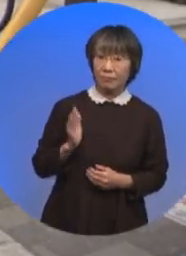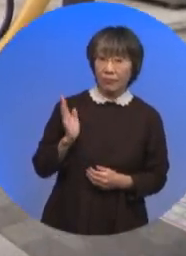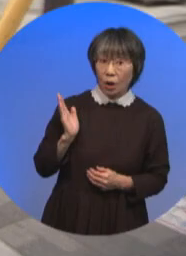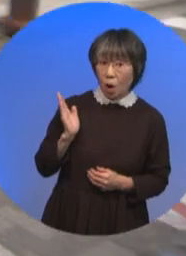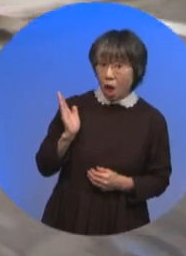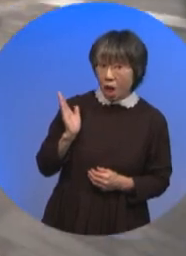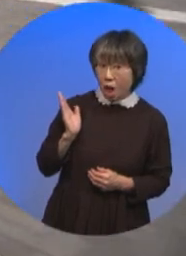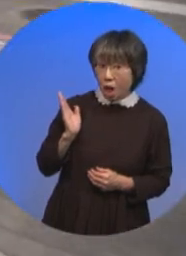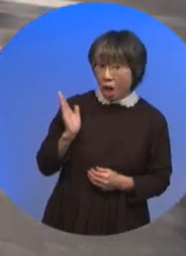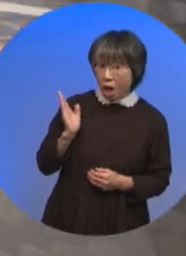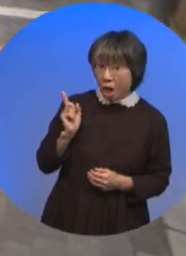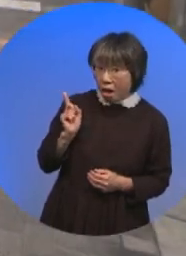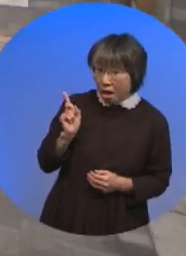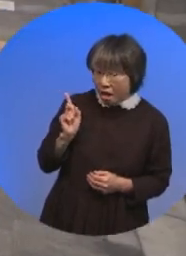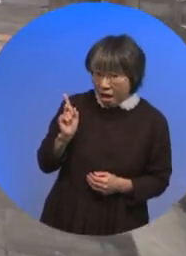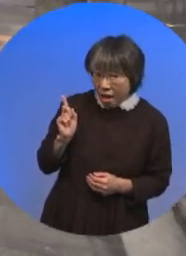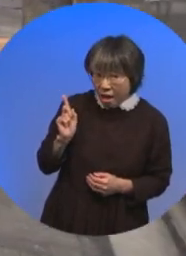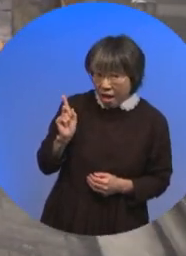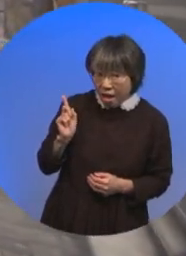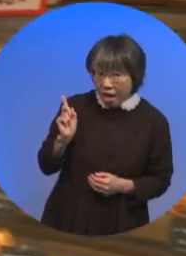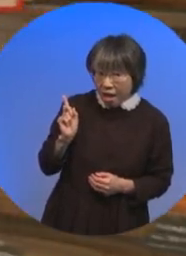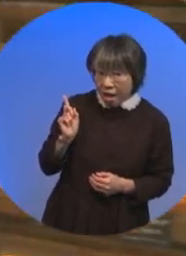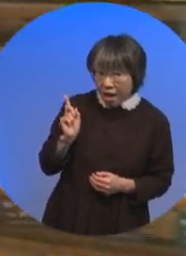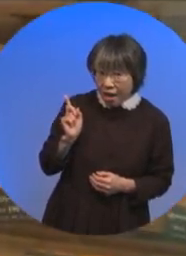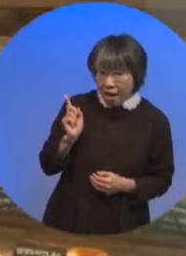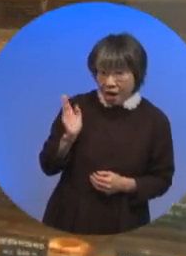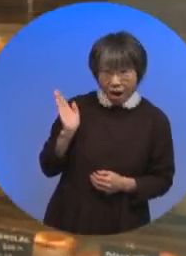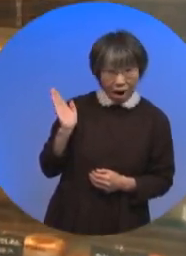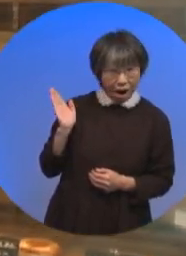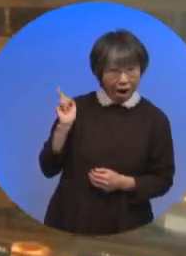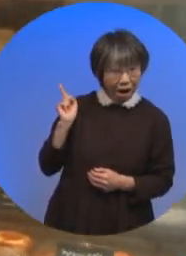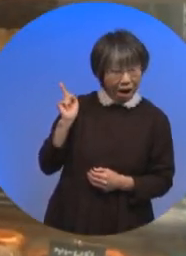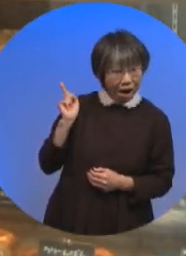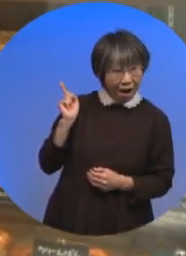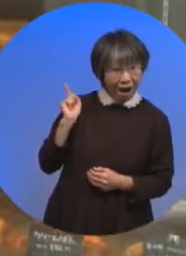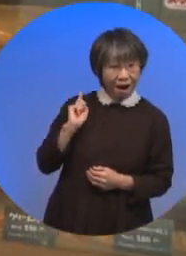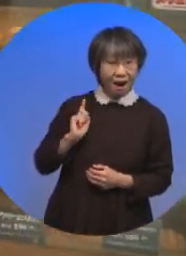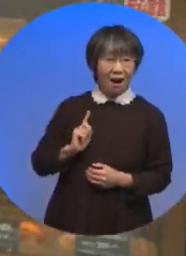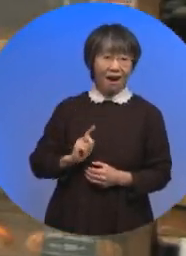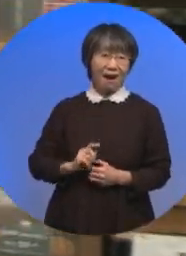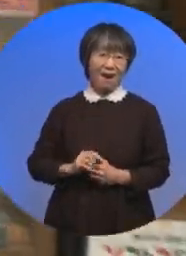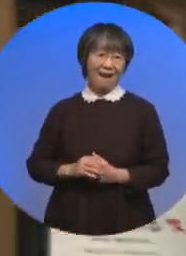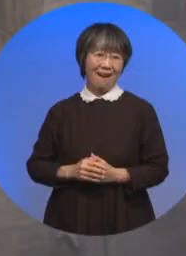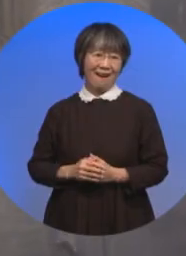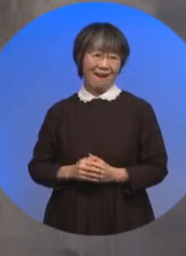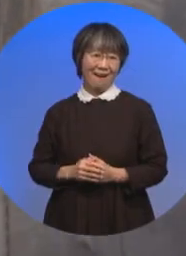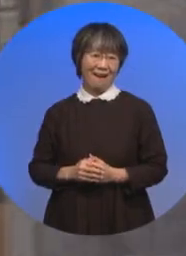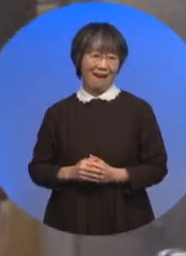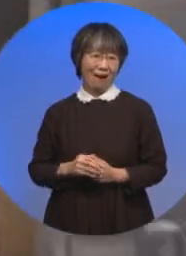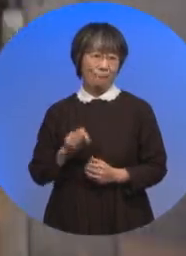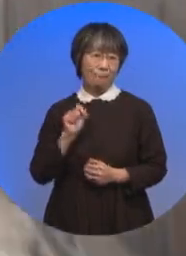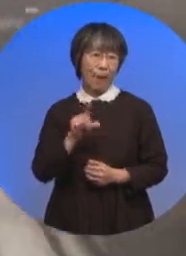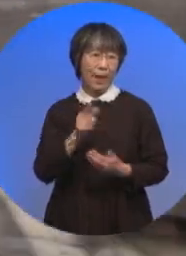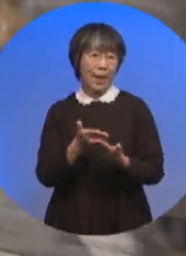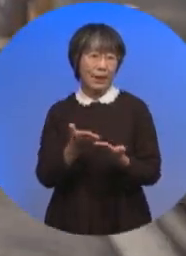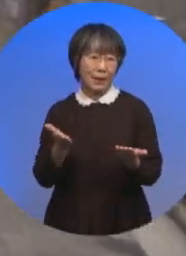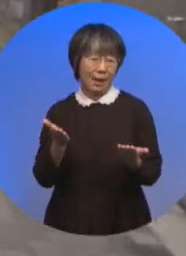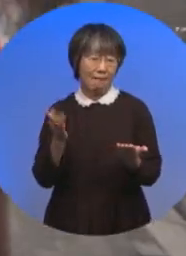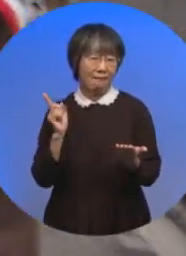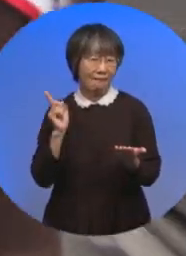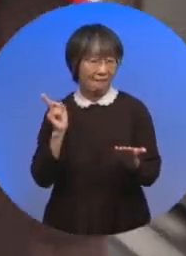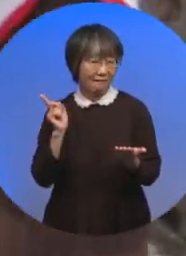あれ、あれ、 あれ、王道製パンさんというね、こちら美味しいパンが売ってるというお店でございます。 あれ、どっちどっち、絡んでい